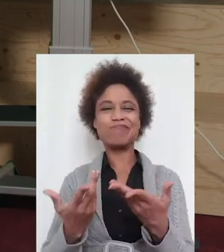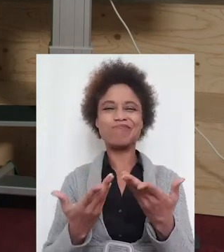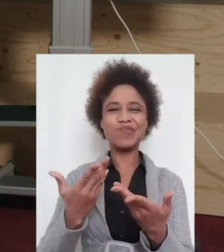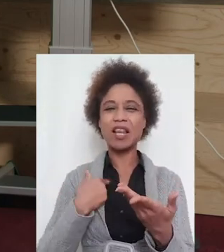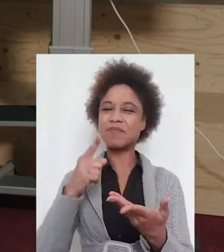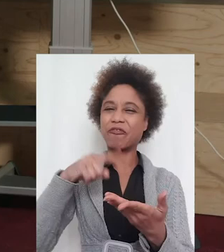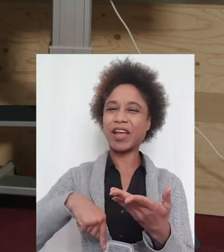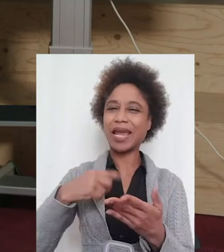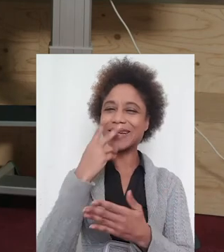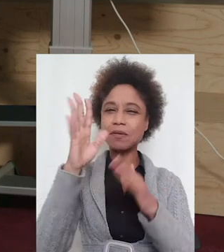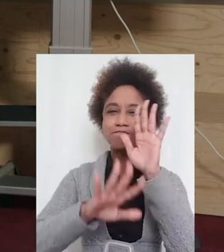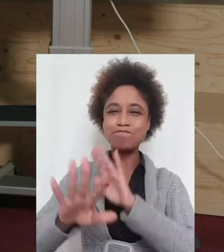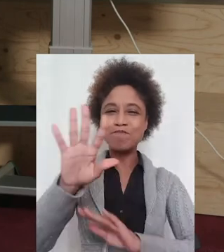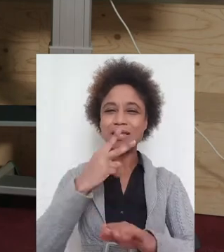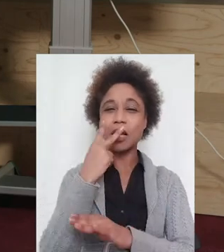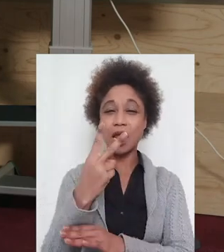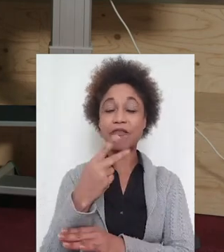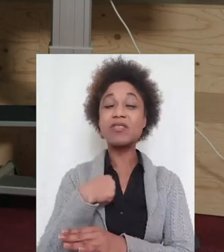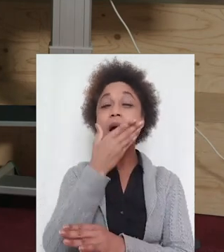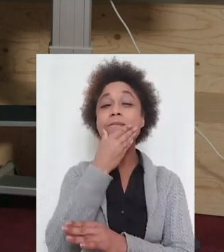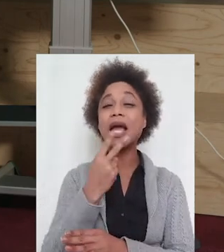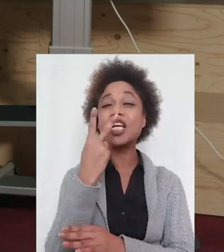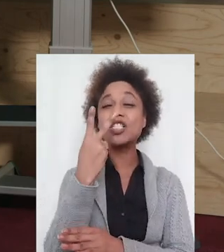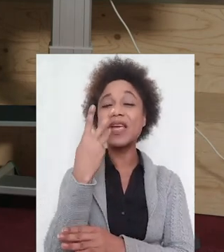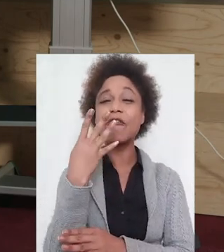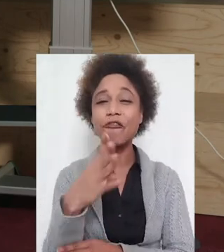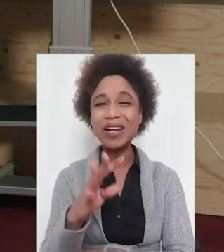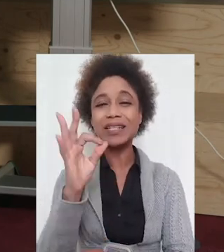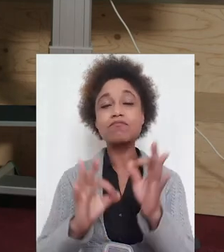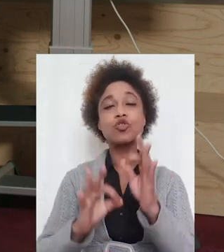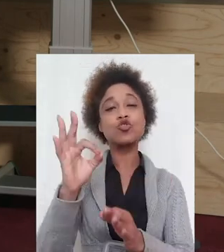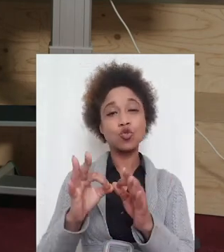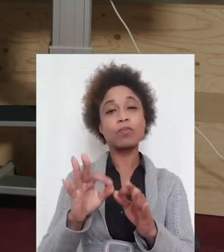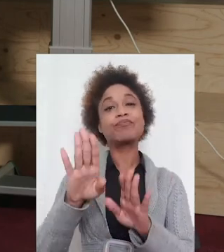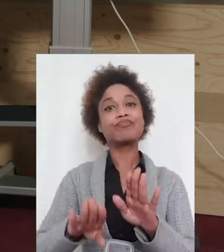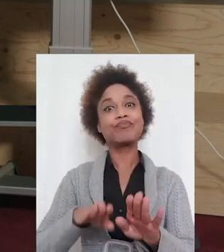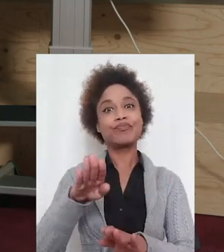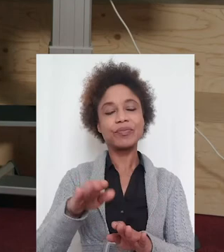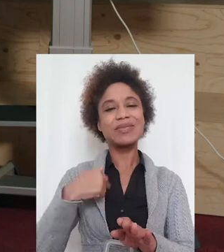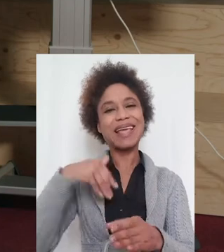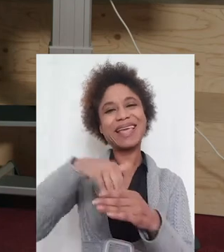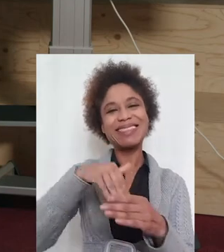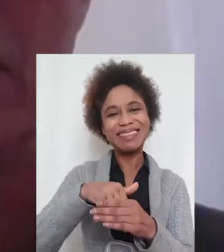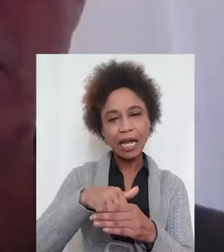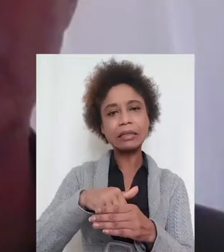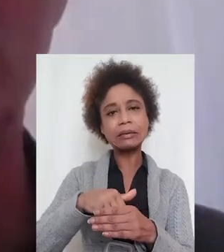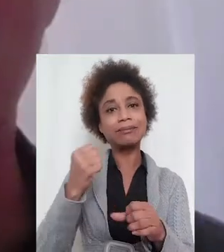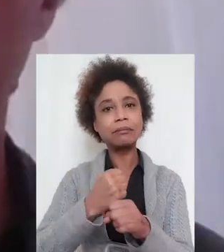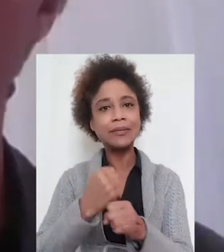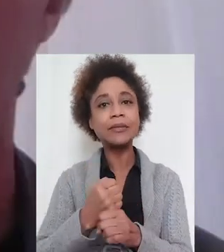geven, blijkt dat ongeveer 42% stappen heeft gezet op het gebied van intern draagvlak